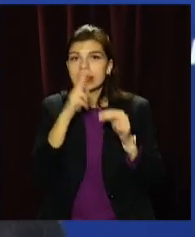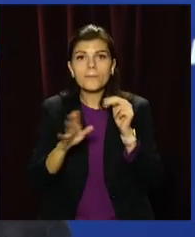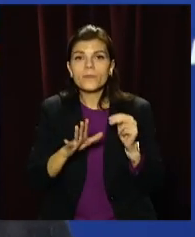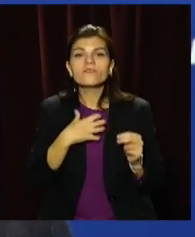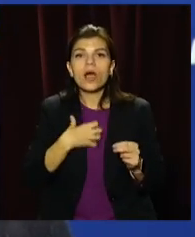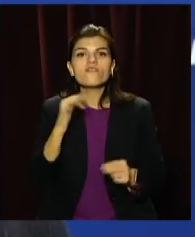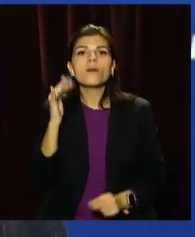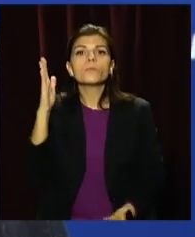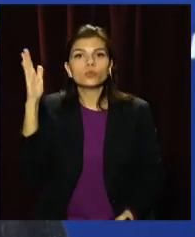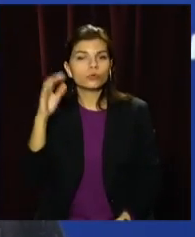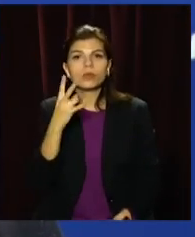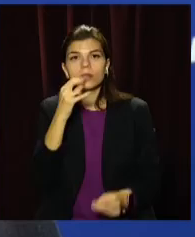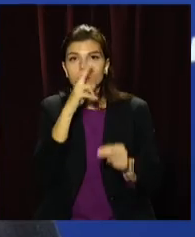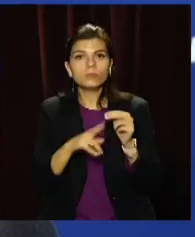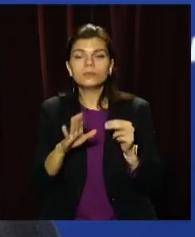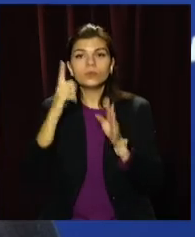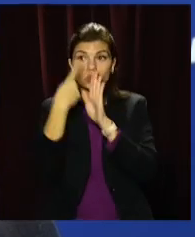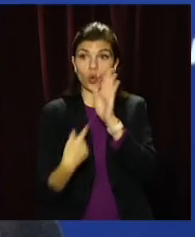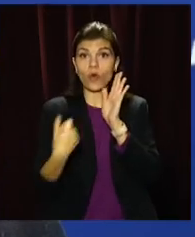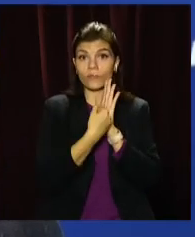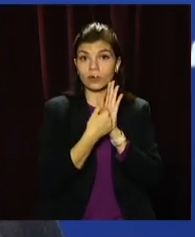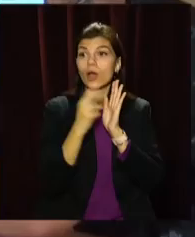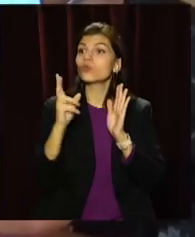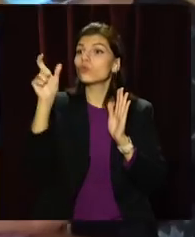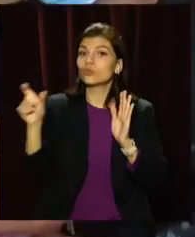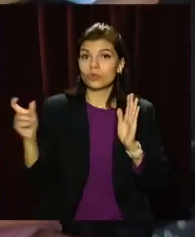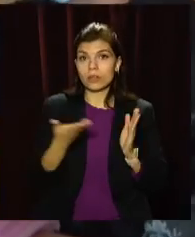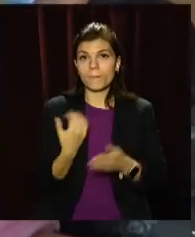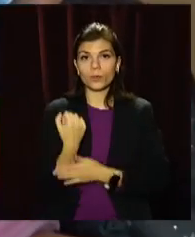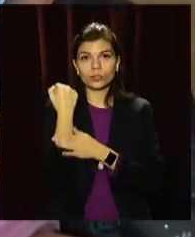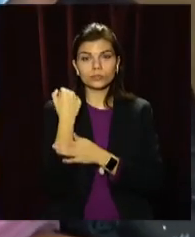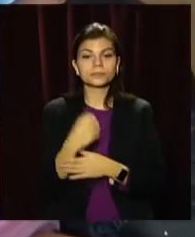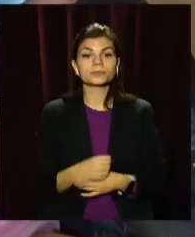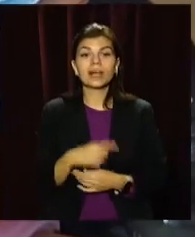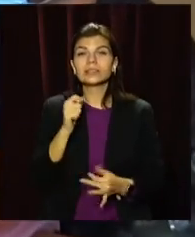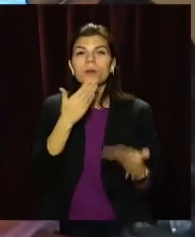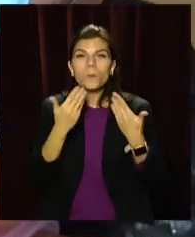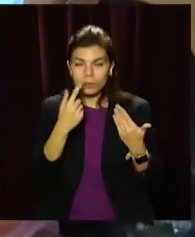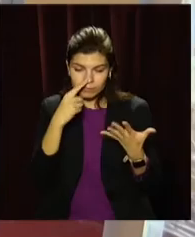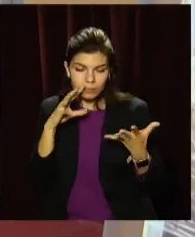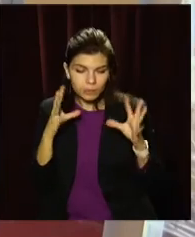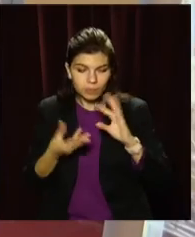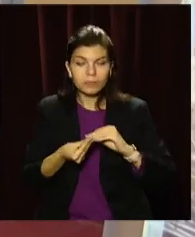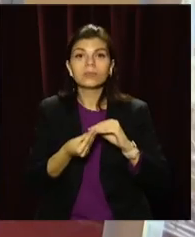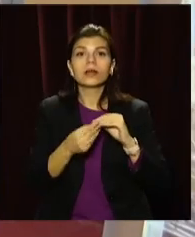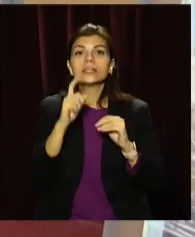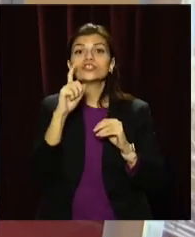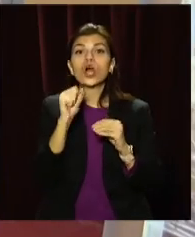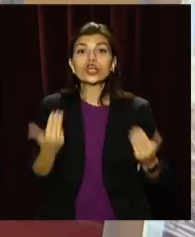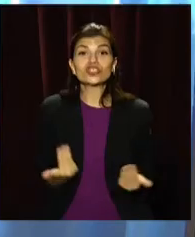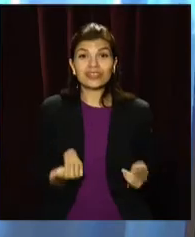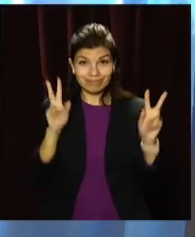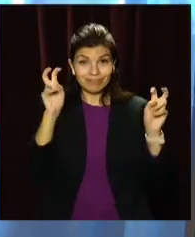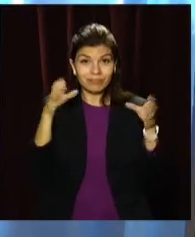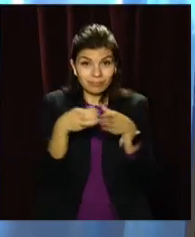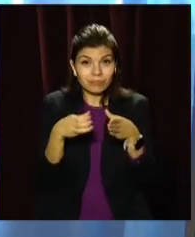его в будущем, не потерять доверие нашего избирателя. За попередніми підрахунками, опозиційна платформа «За життя» отримала